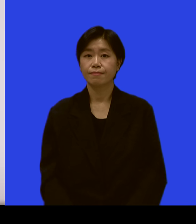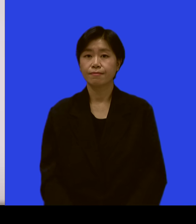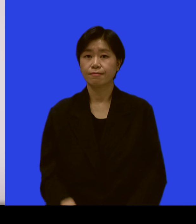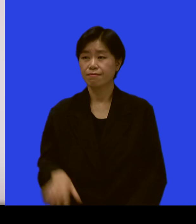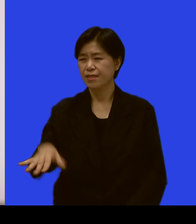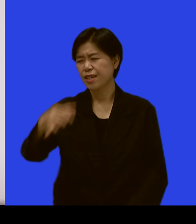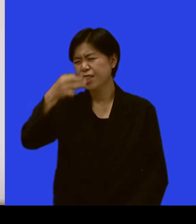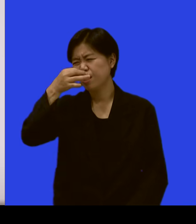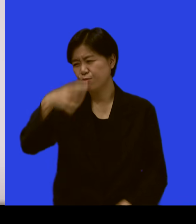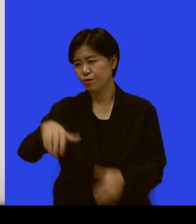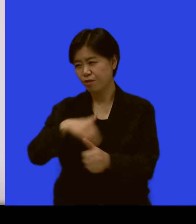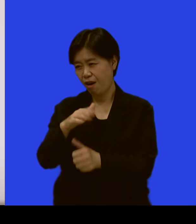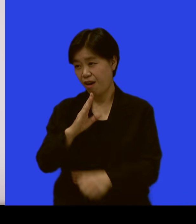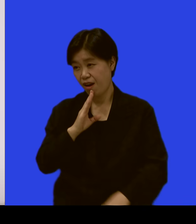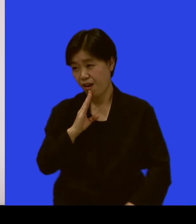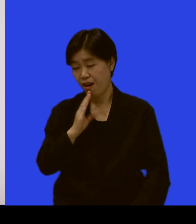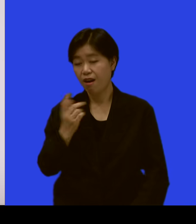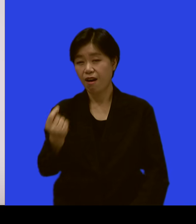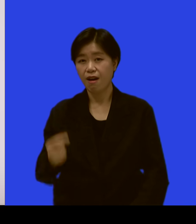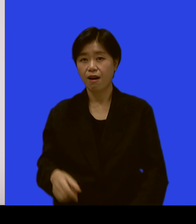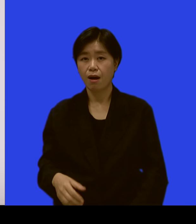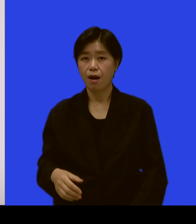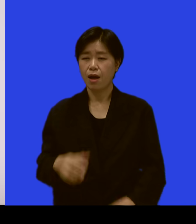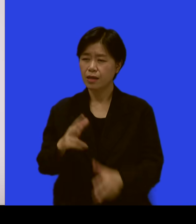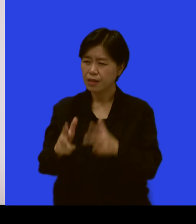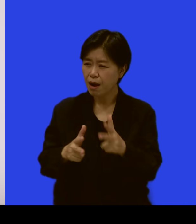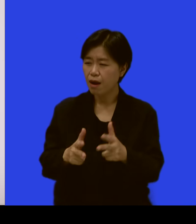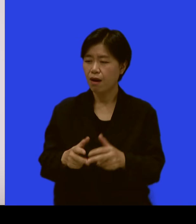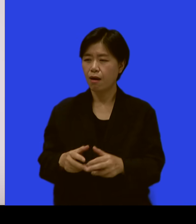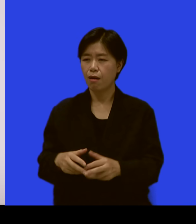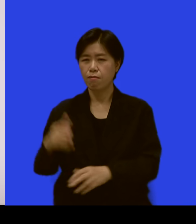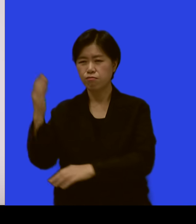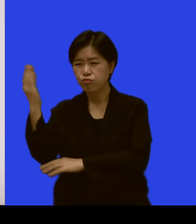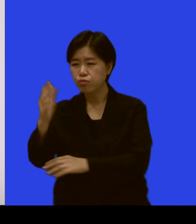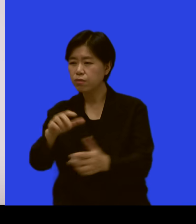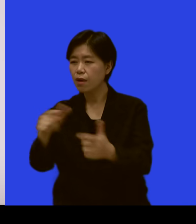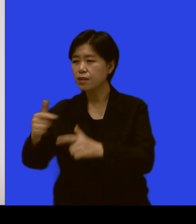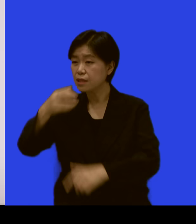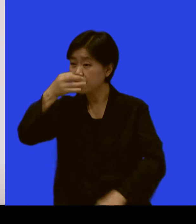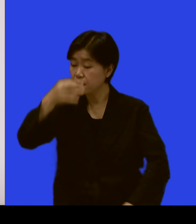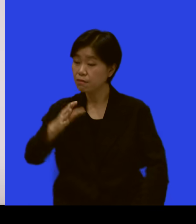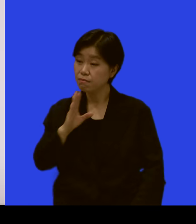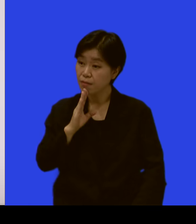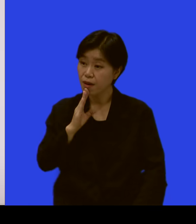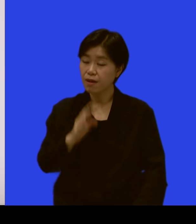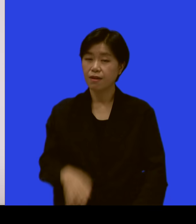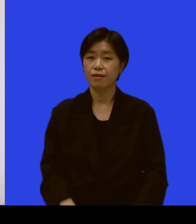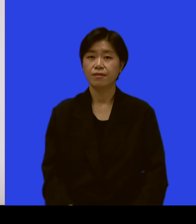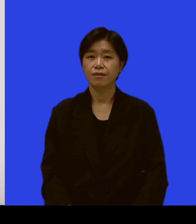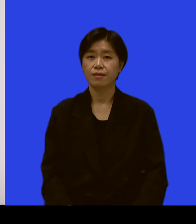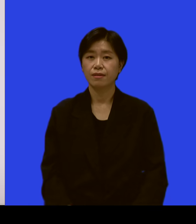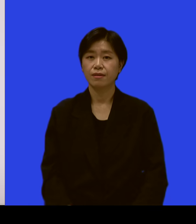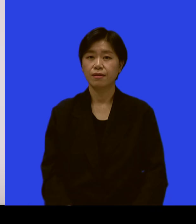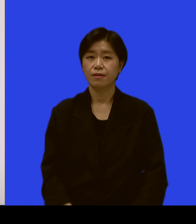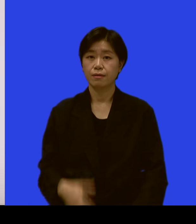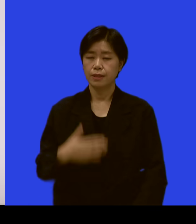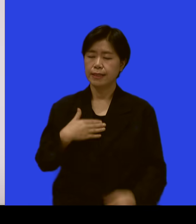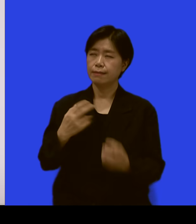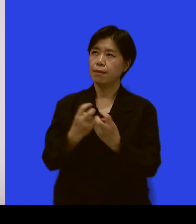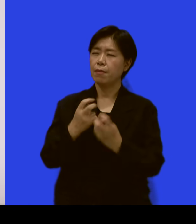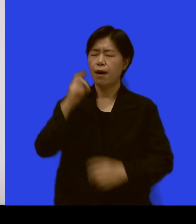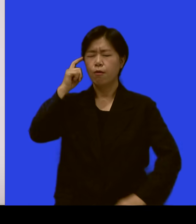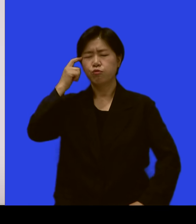많이 힘든 상황이군요. 하시는 사역과 사업과 여러 가지 상황 속에서 많이 힘드신 상황이군요. 제가 방법을